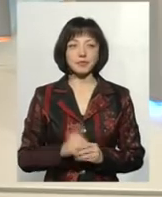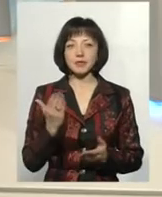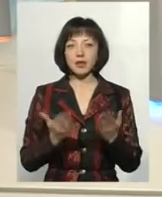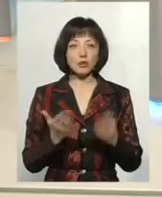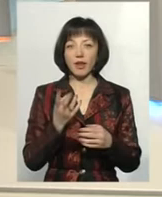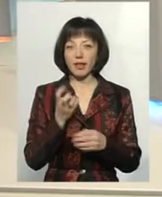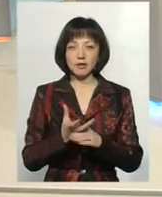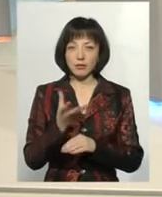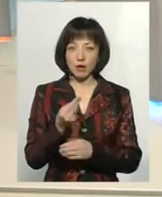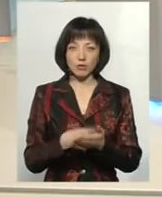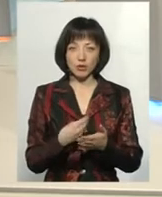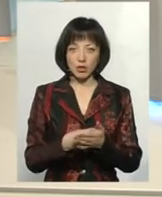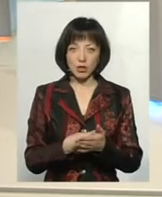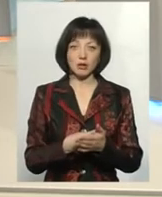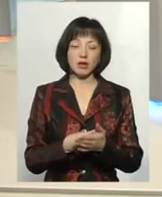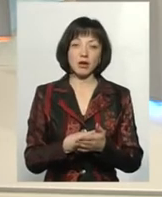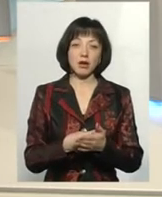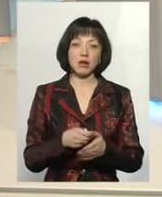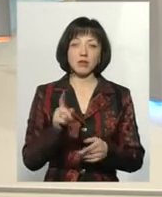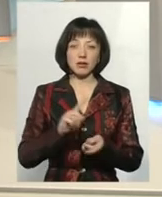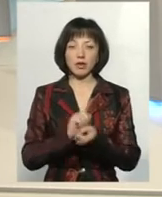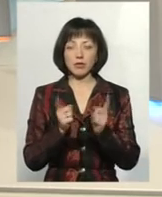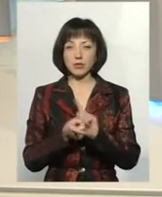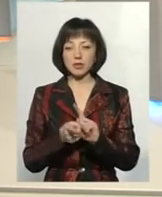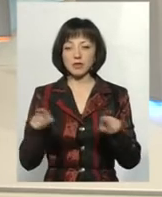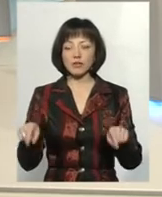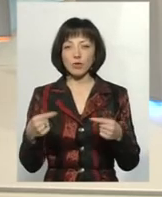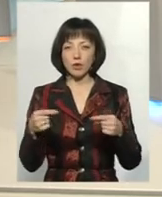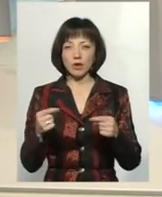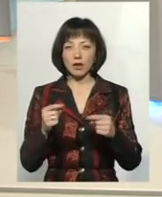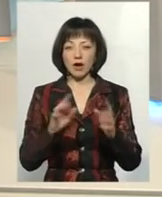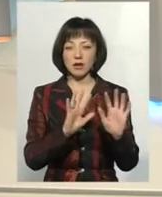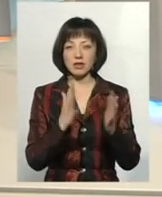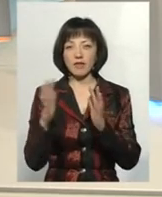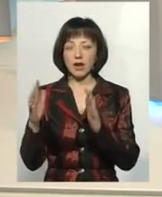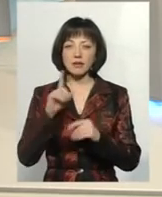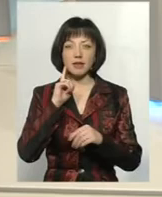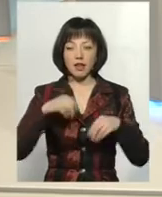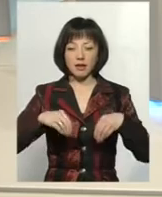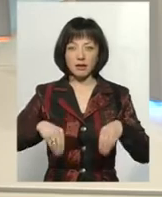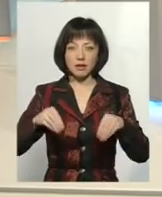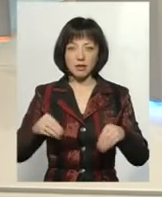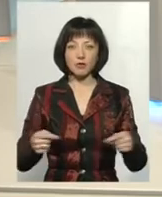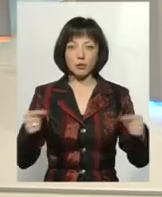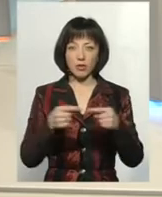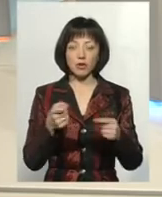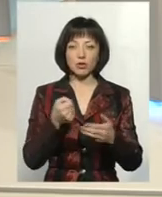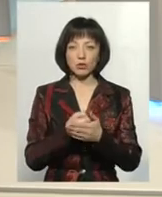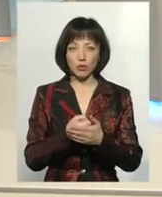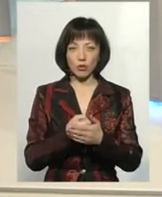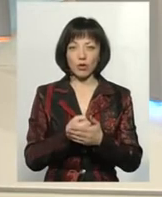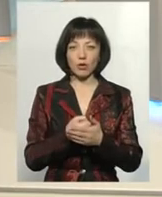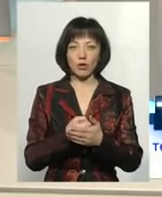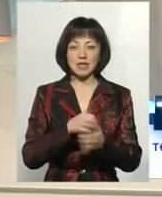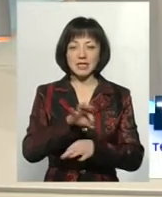не сплачувати в бюджет, щоб місто висаджувало, то принаймні створювати такі сквери, десь зелені насадження, відповідно до цієї